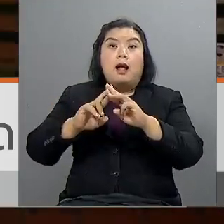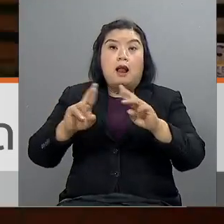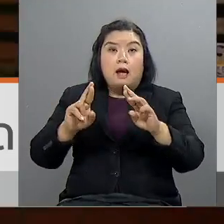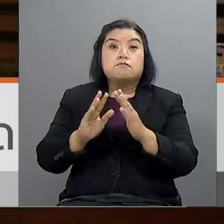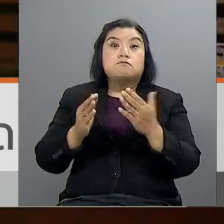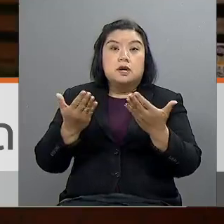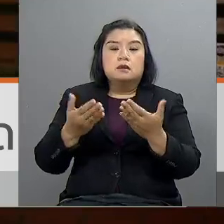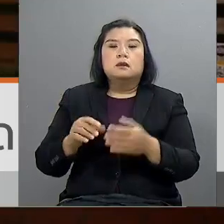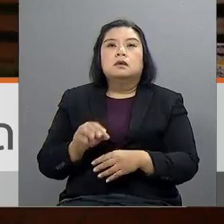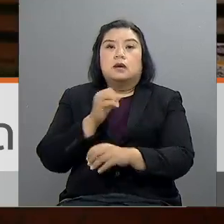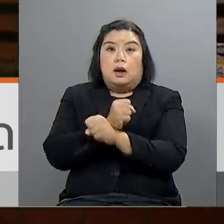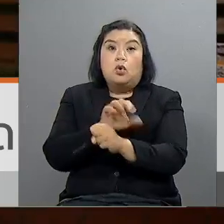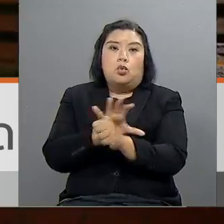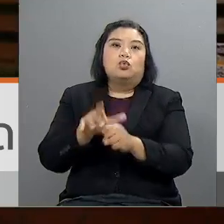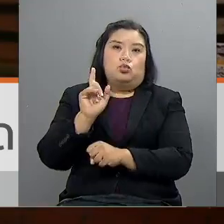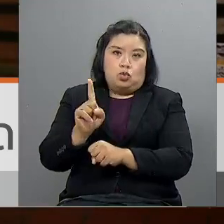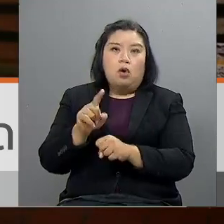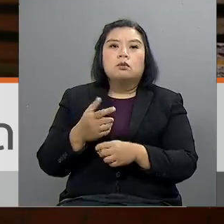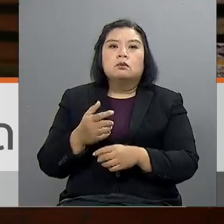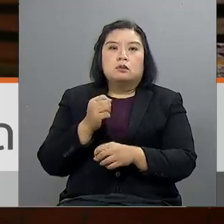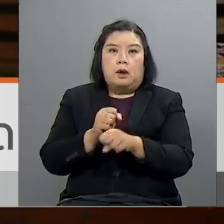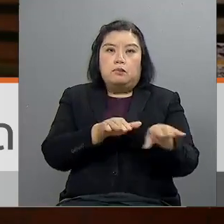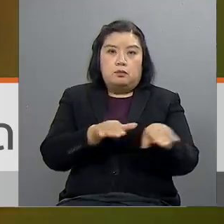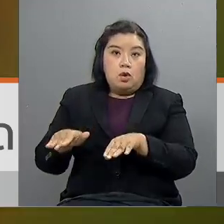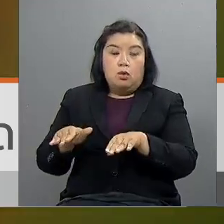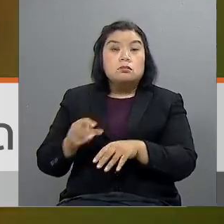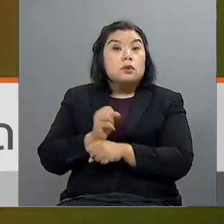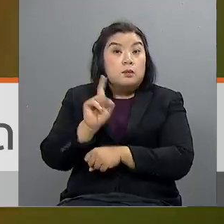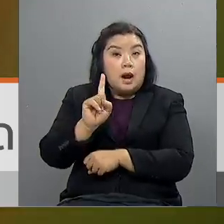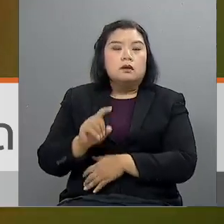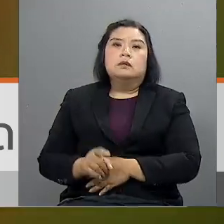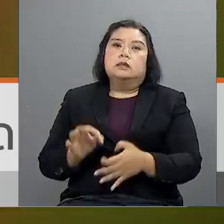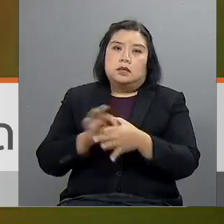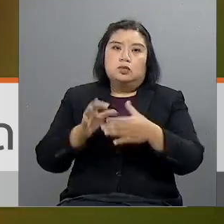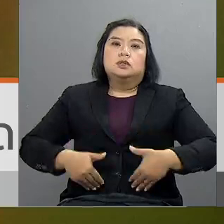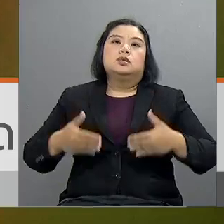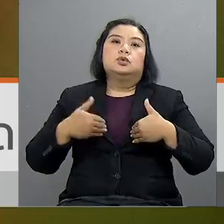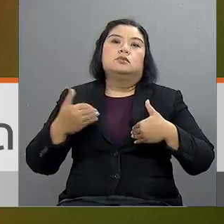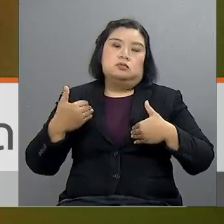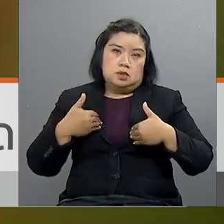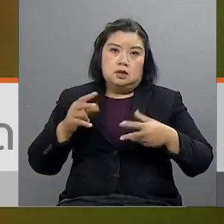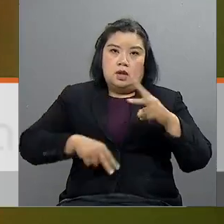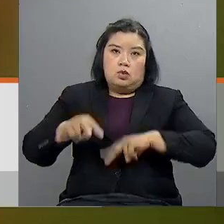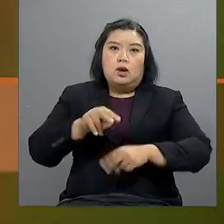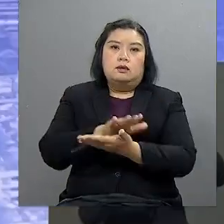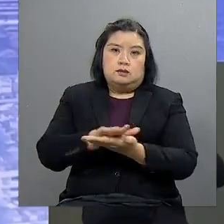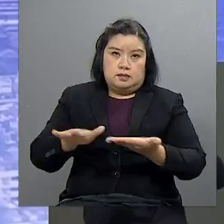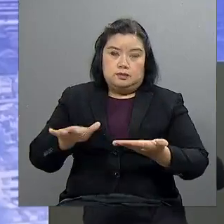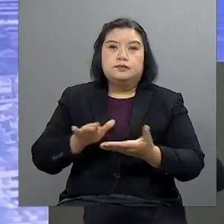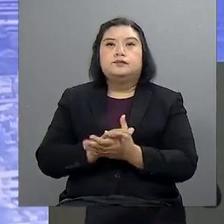โรคจะต้องไปด้วยกันเพราะว่าสิ่งสำคัญจะต้องควบคุมวิถีชีวิตและความสะอาดมากที่สุดครับ